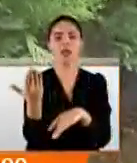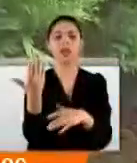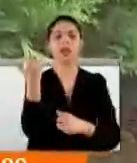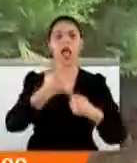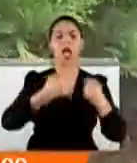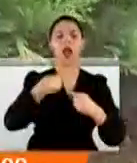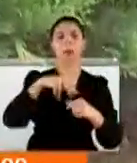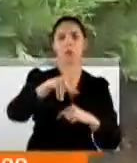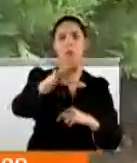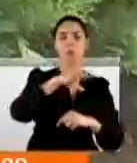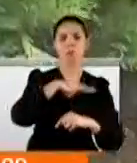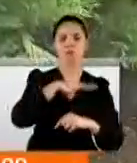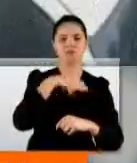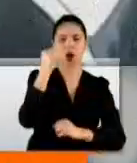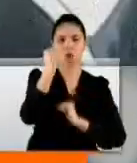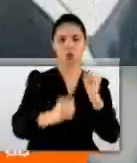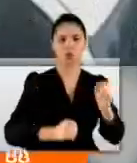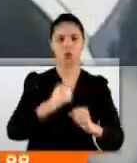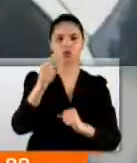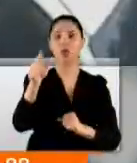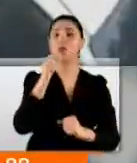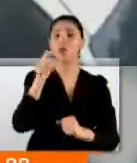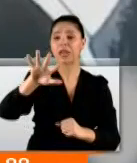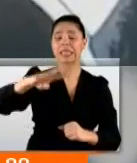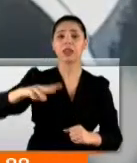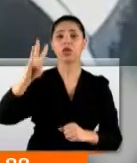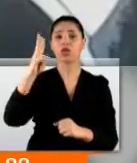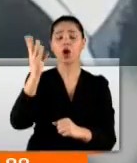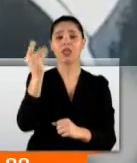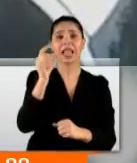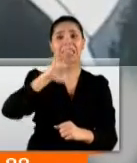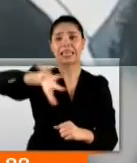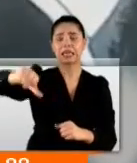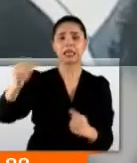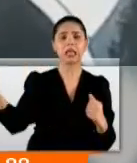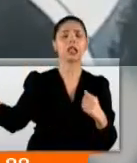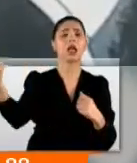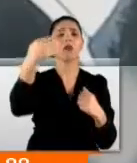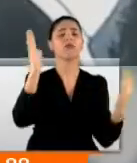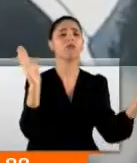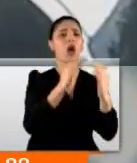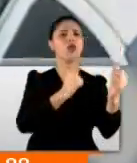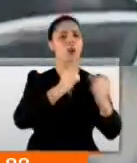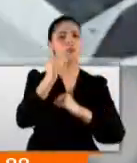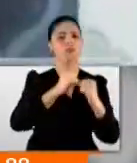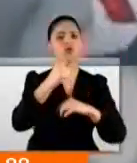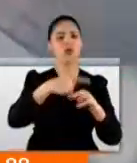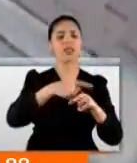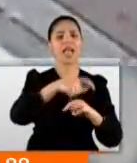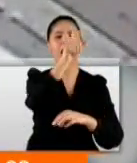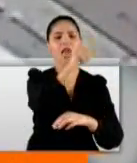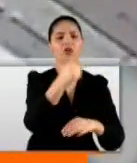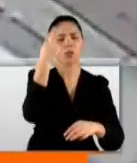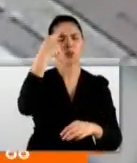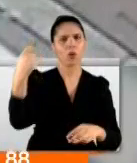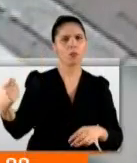aracıma doğru yürüdüm koşarak. Pişkin hırsızlar kaçmak yerine karşılık verdi. Dahası Ecevit Turgut'u başından